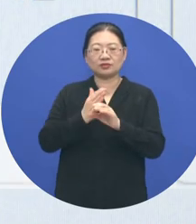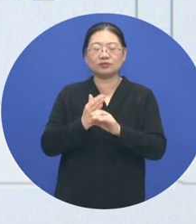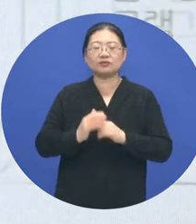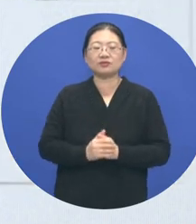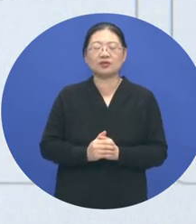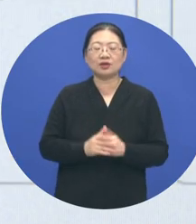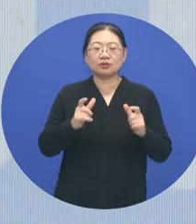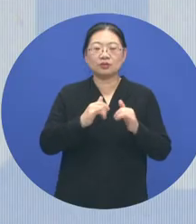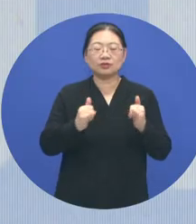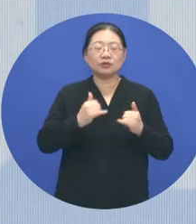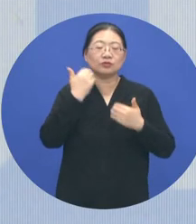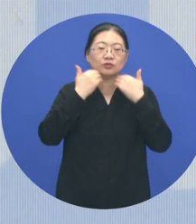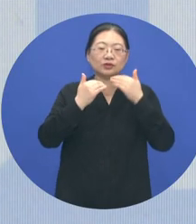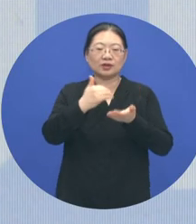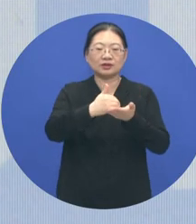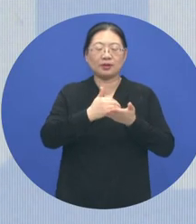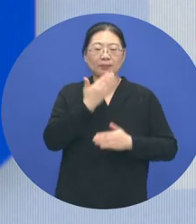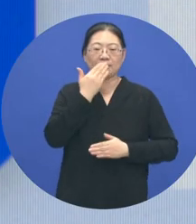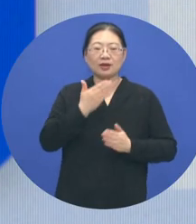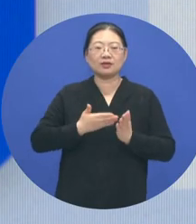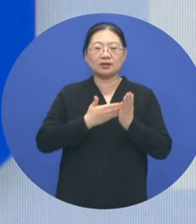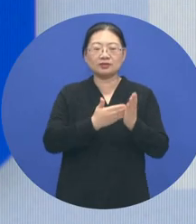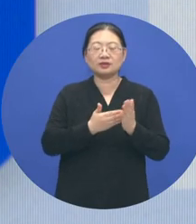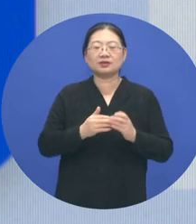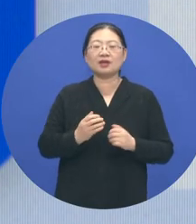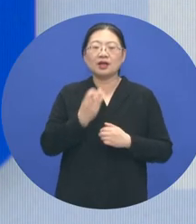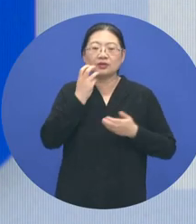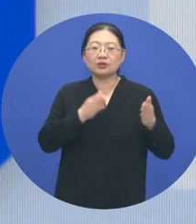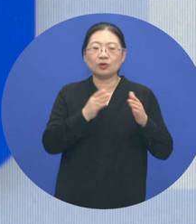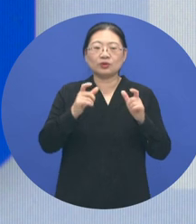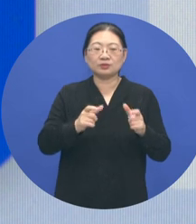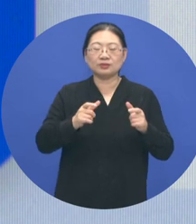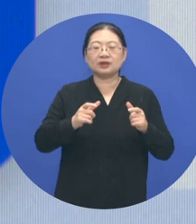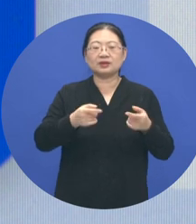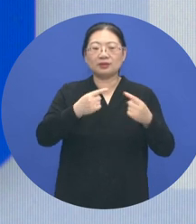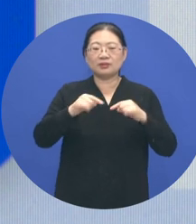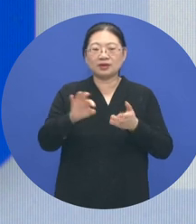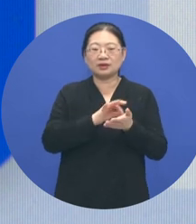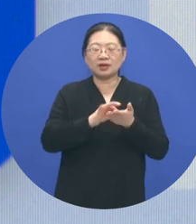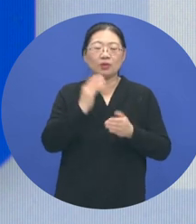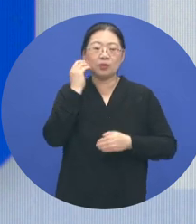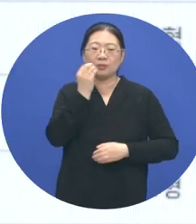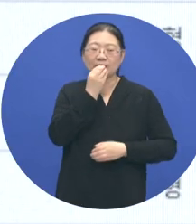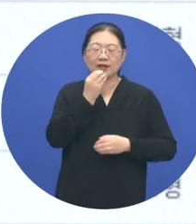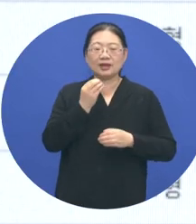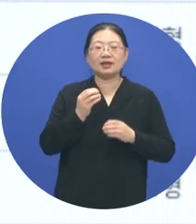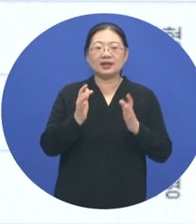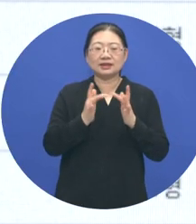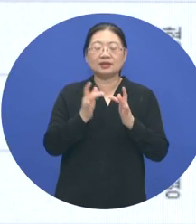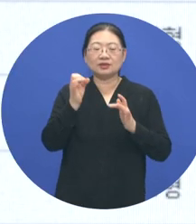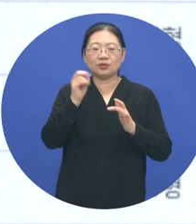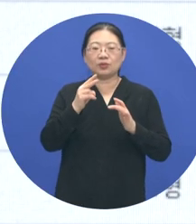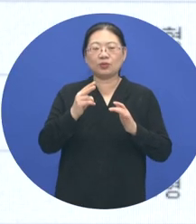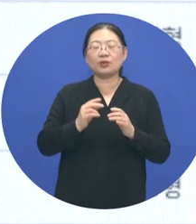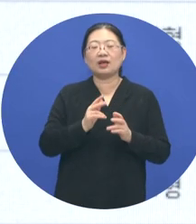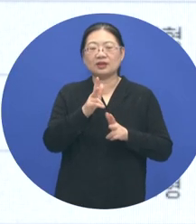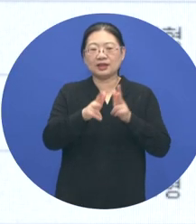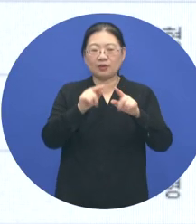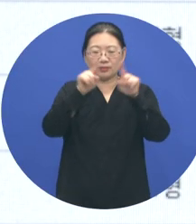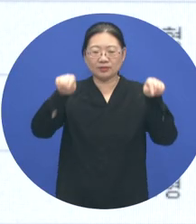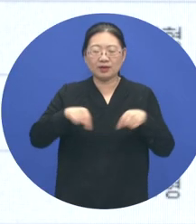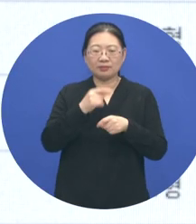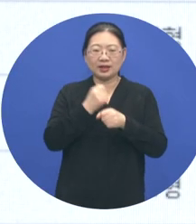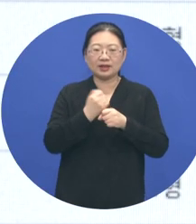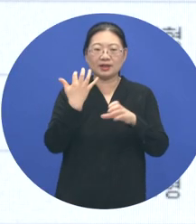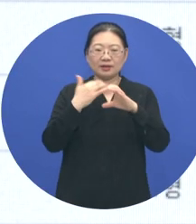예정입니다 도민 누구나 제안할 수 있으며 접수는 경기도 주민 참여 회산 홈페이지 옥은 사업 신청서를 작성해 직접